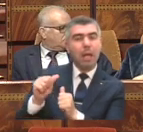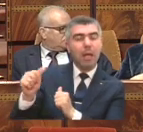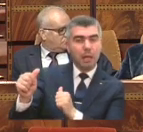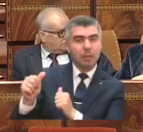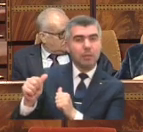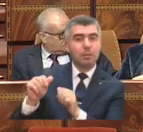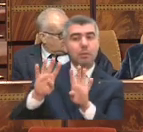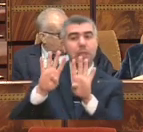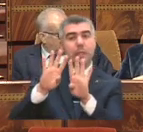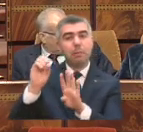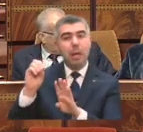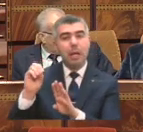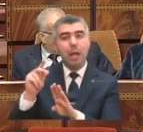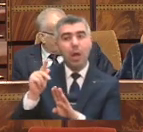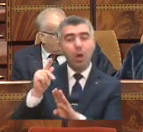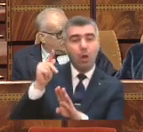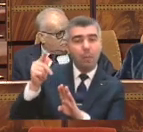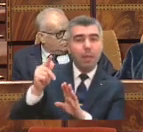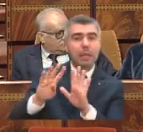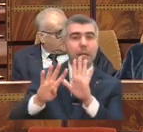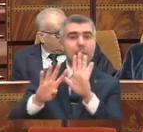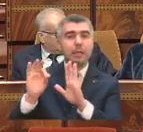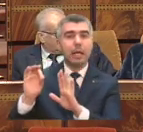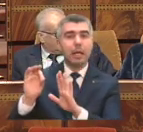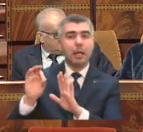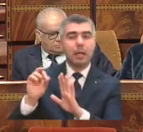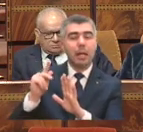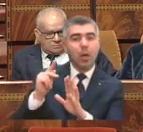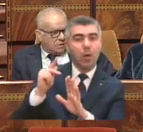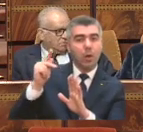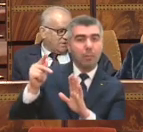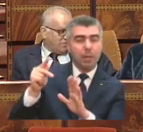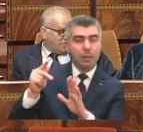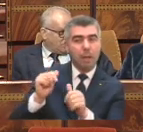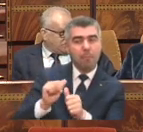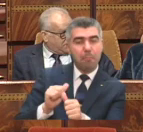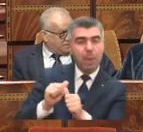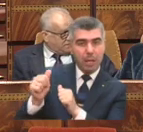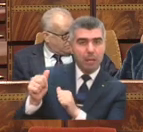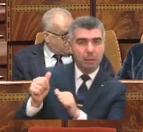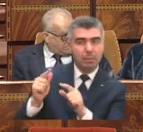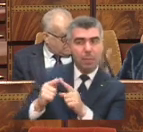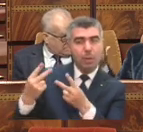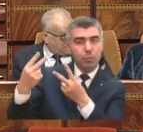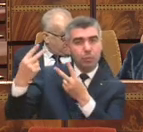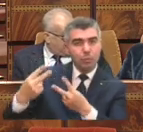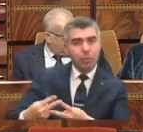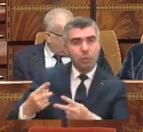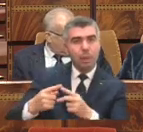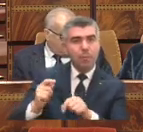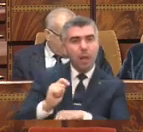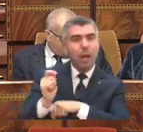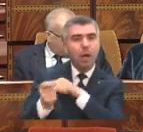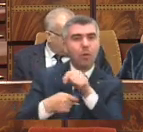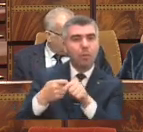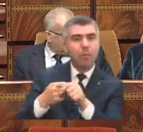80 كيلومتر 90 كيلومتر على المستشفى الاقليمي، كيجي شي واحد من المناطق النائيه راك عارف العالم